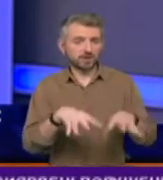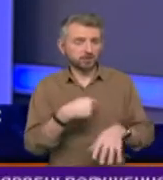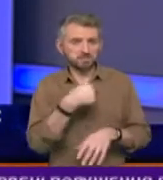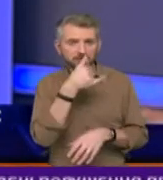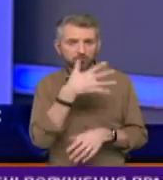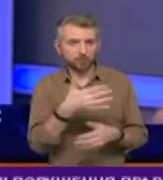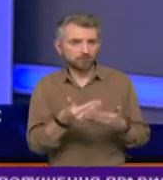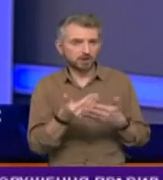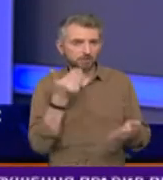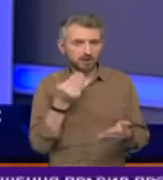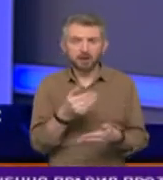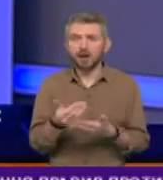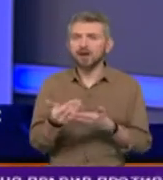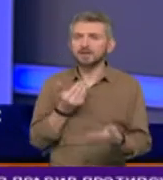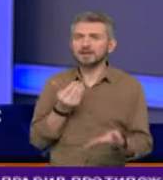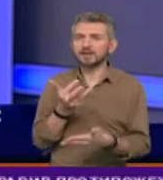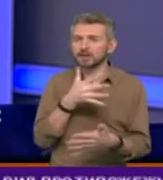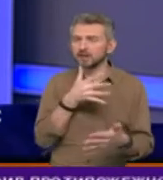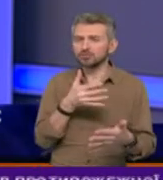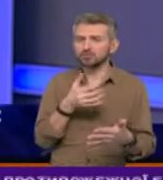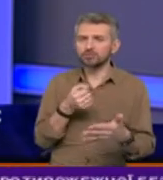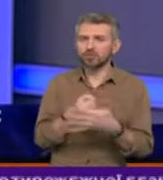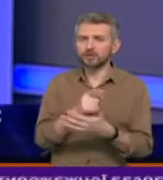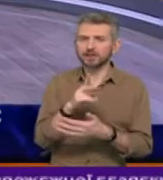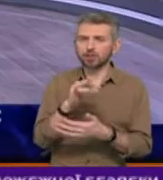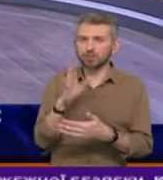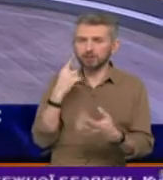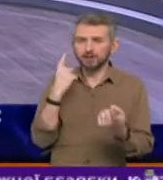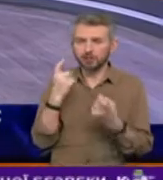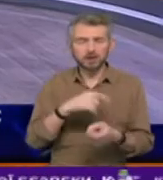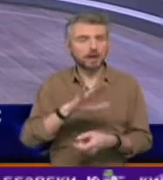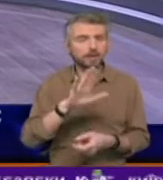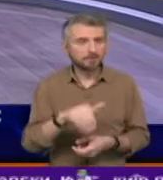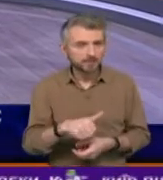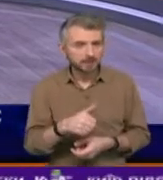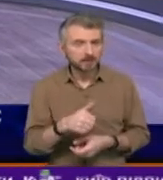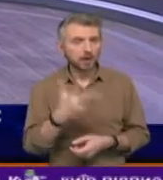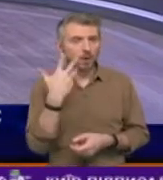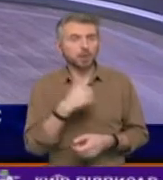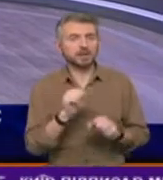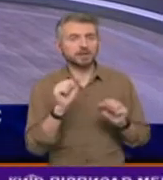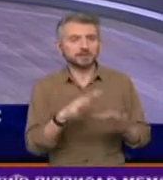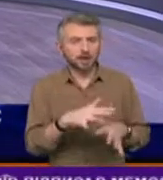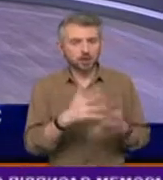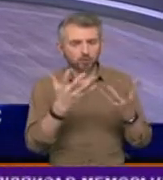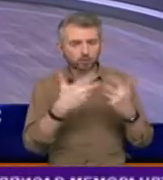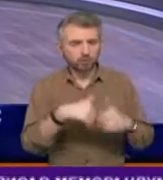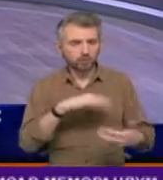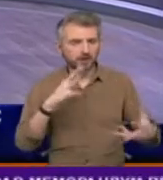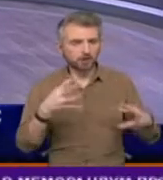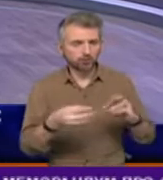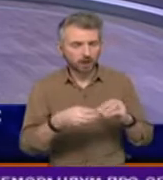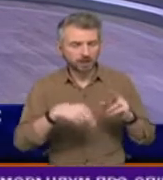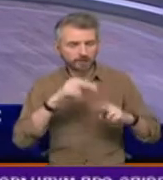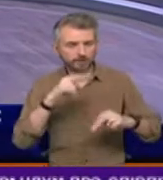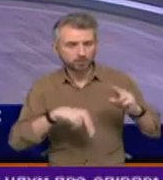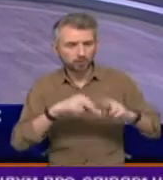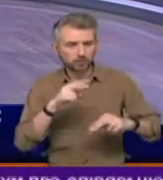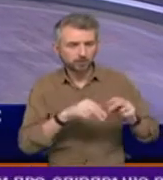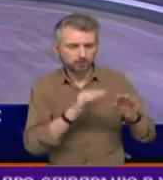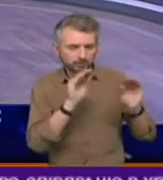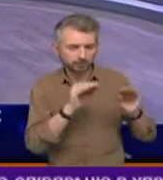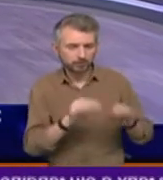адже результати тестів із трьох предметів зарахують як державну підсумкову атестацію. Оцінки за них впишуть в атестат. Загалом очікують,